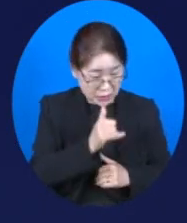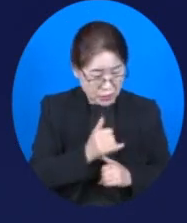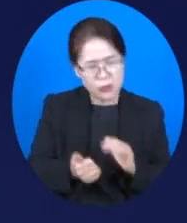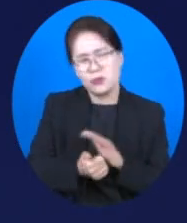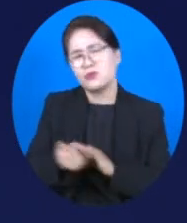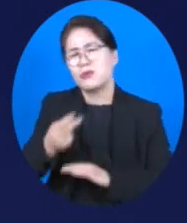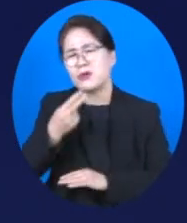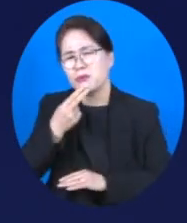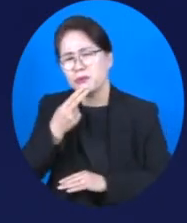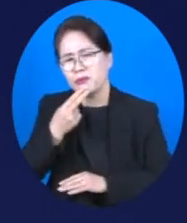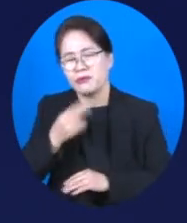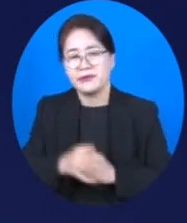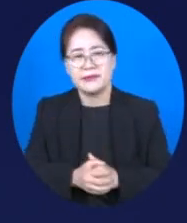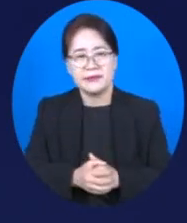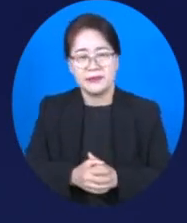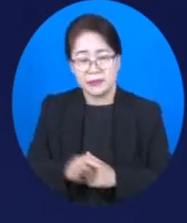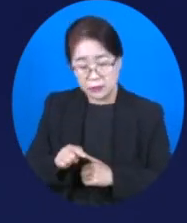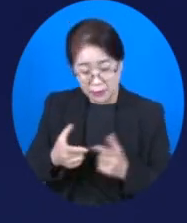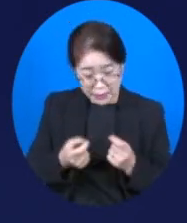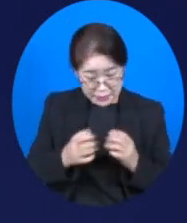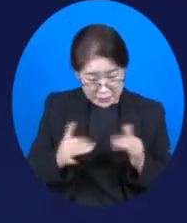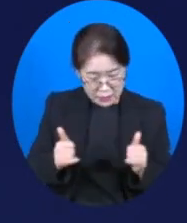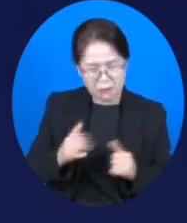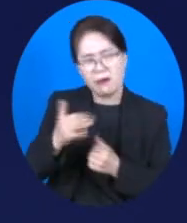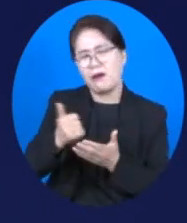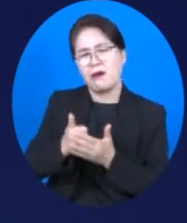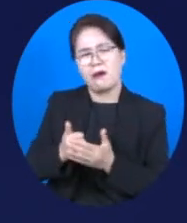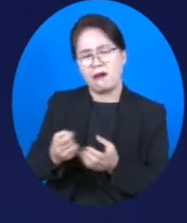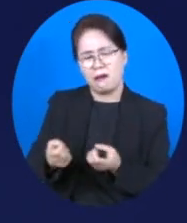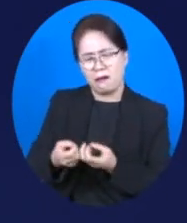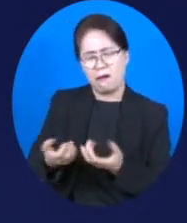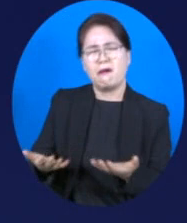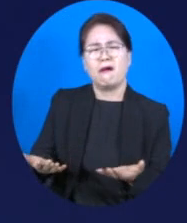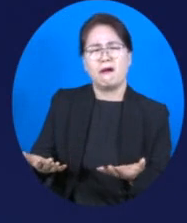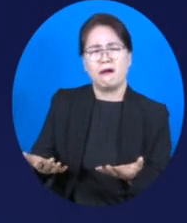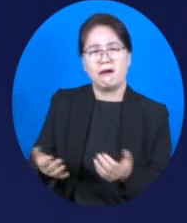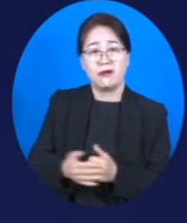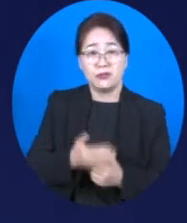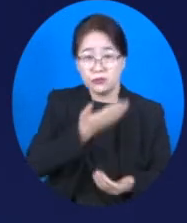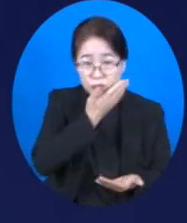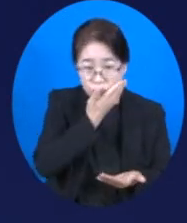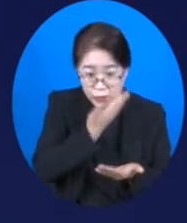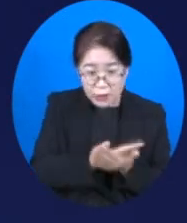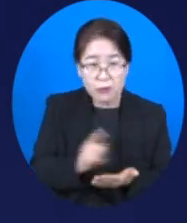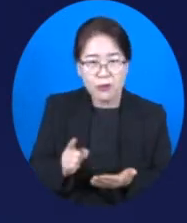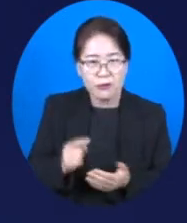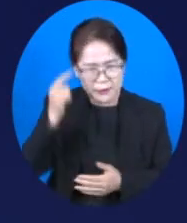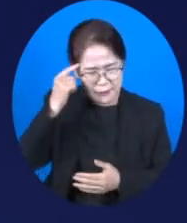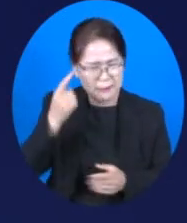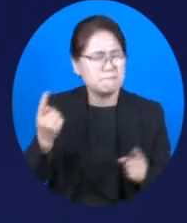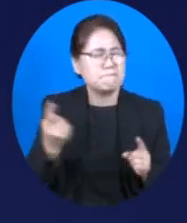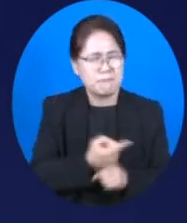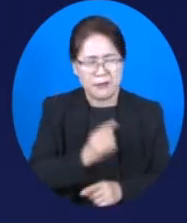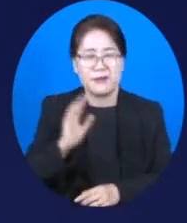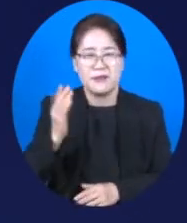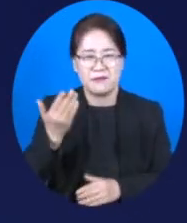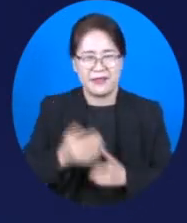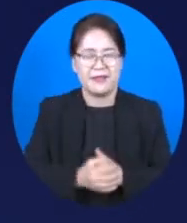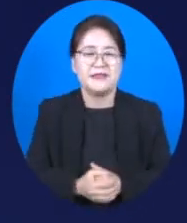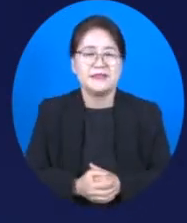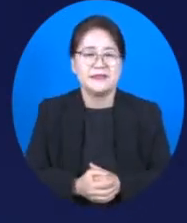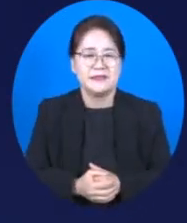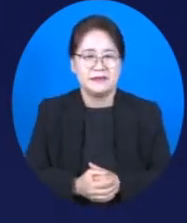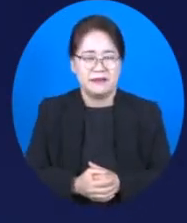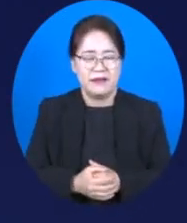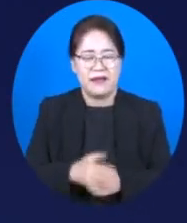이런 사람에게는 하나님도 어떻게 할 수가 없어요. 예? 중요한 것은 우리의 생각을 바꿔야 됩니다.